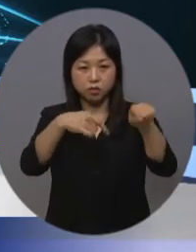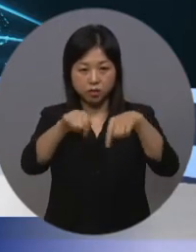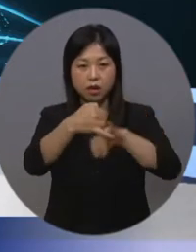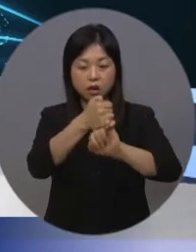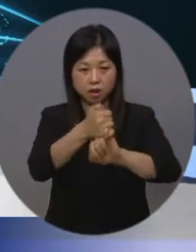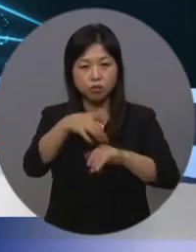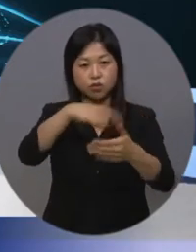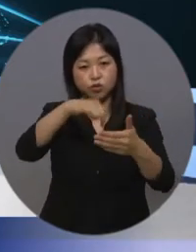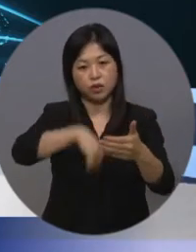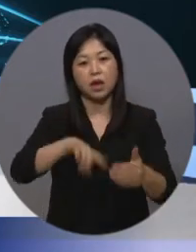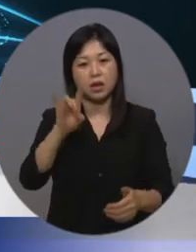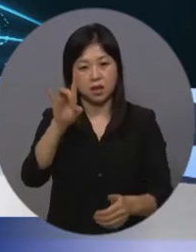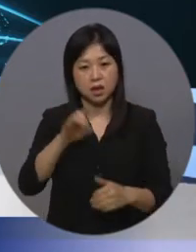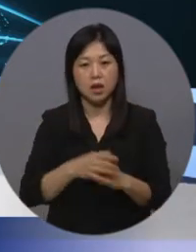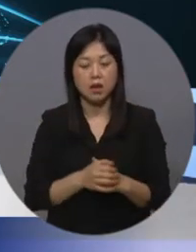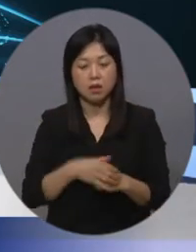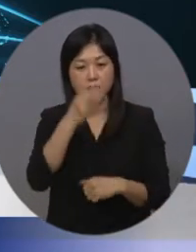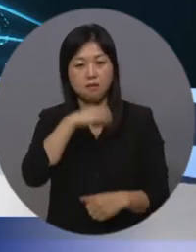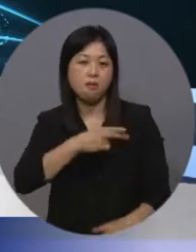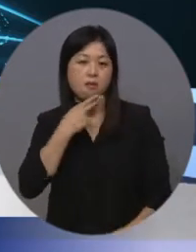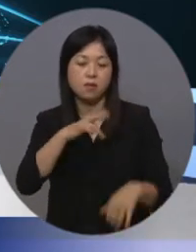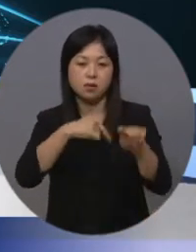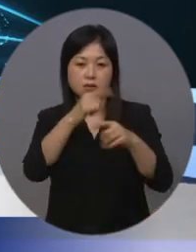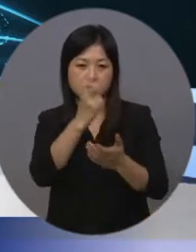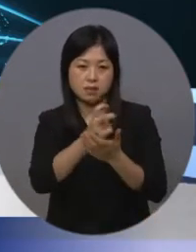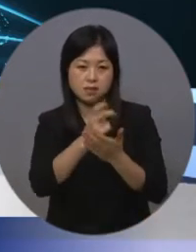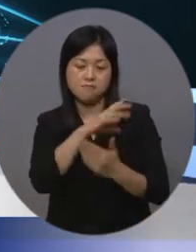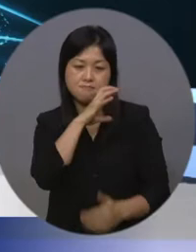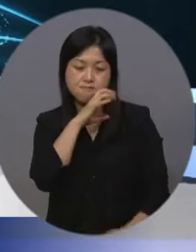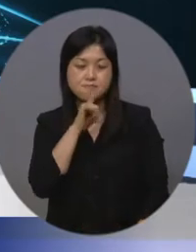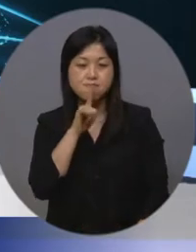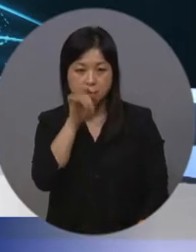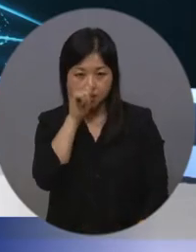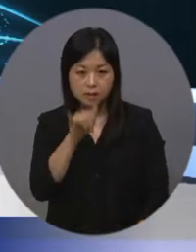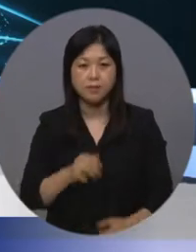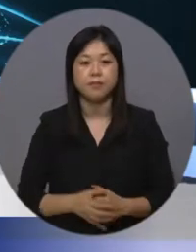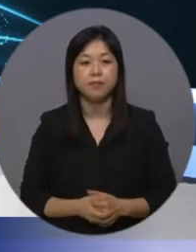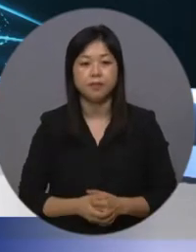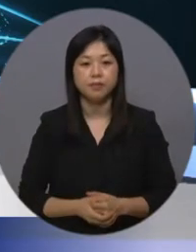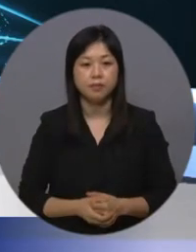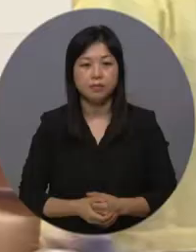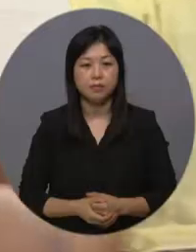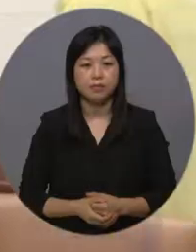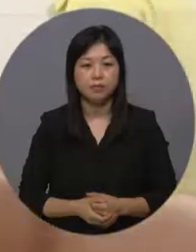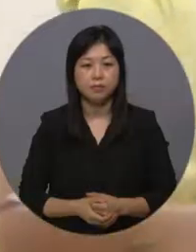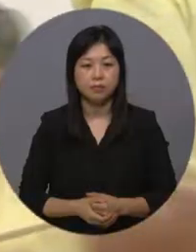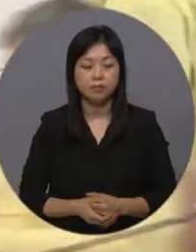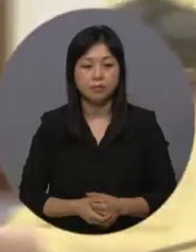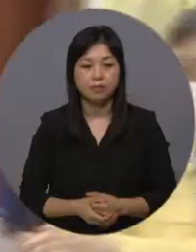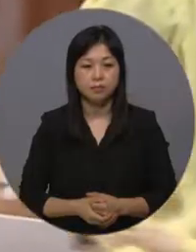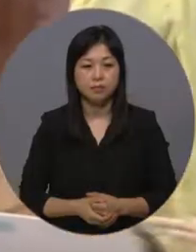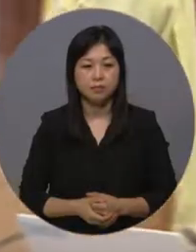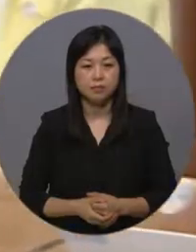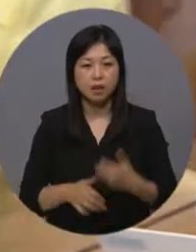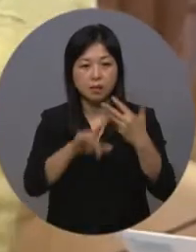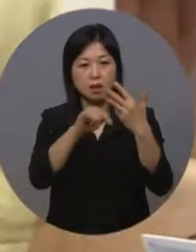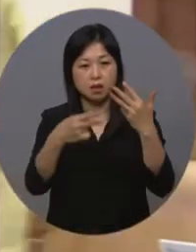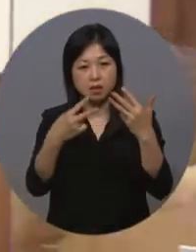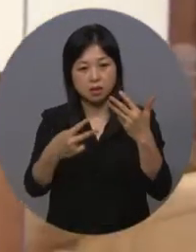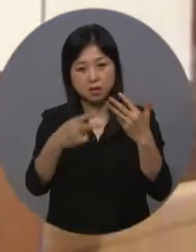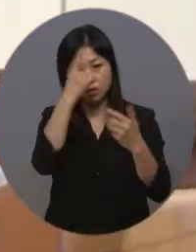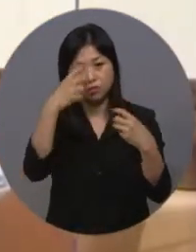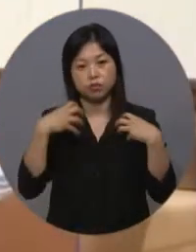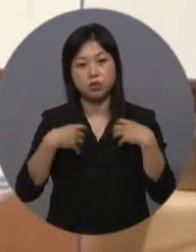하나였는데요. 하지만 실효성 없는 정책이라는 질타의 목소리도 있습니다. 지난 2일 정부는